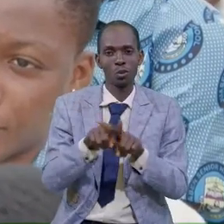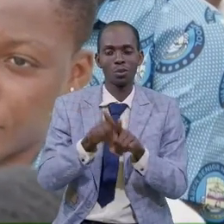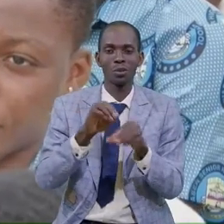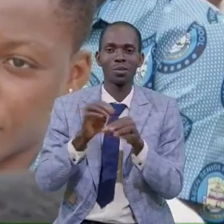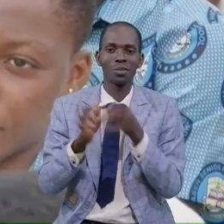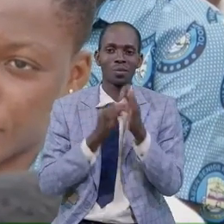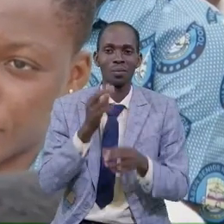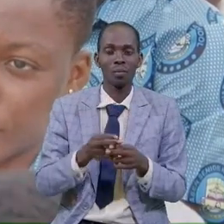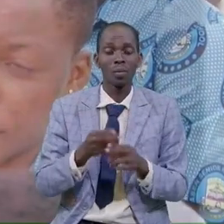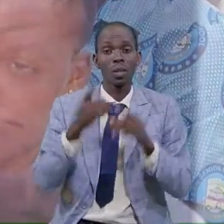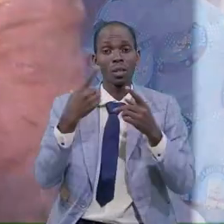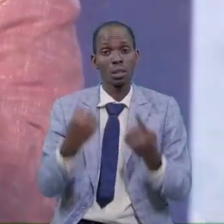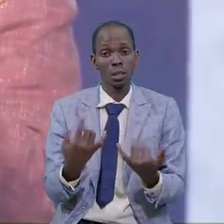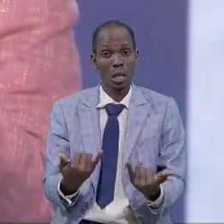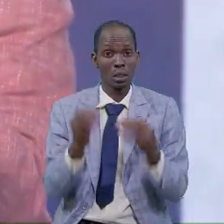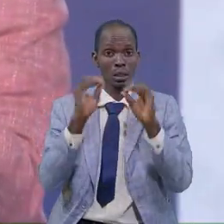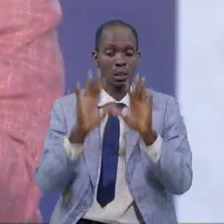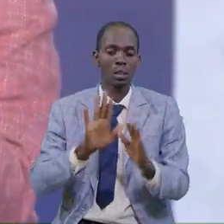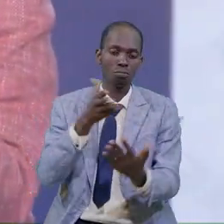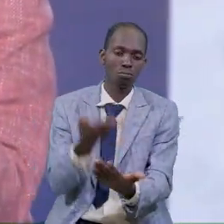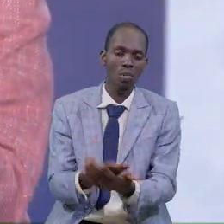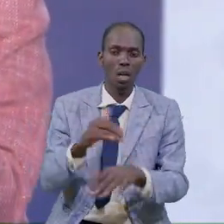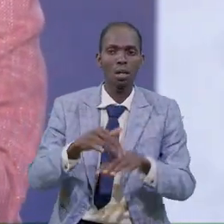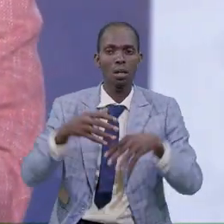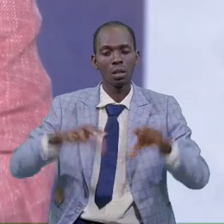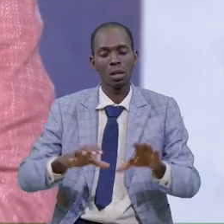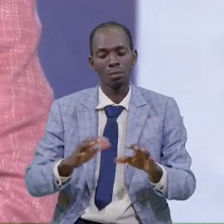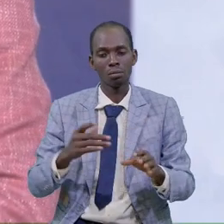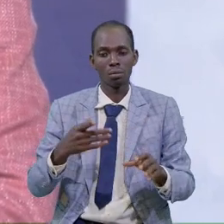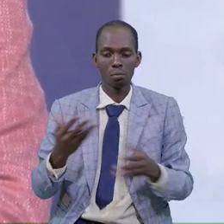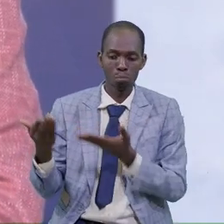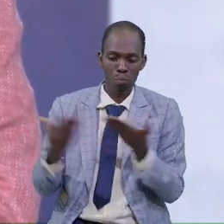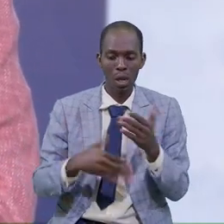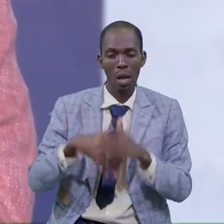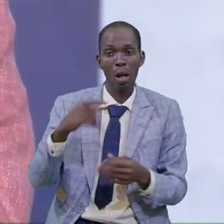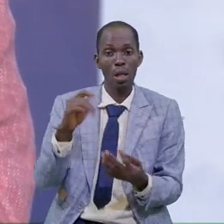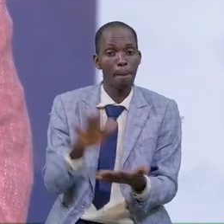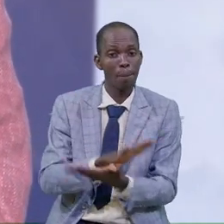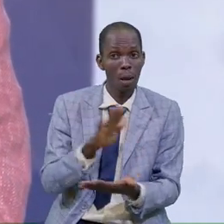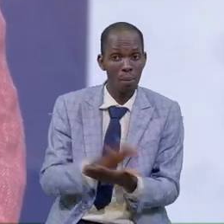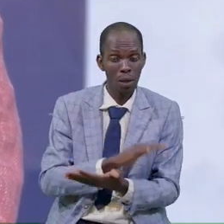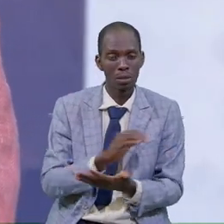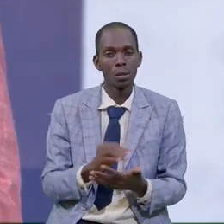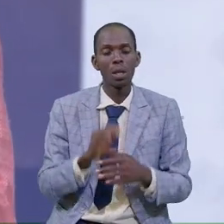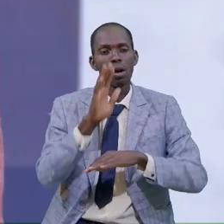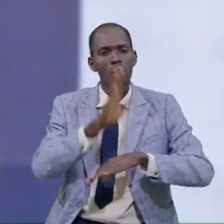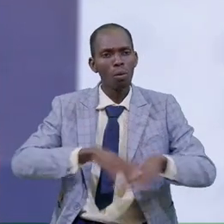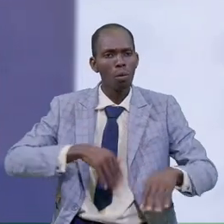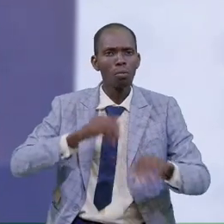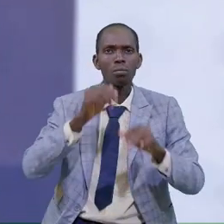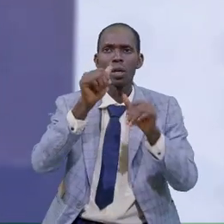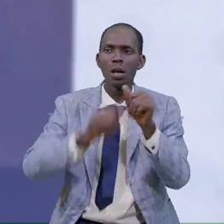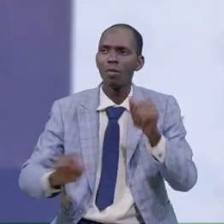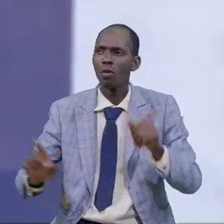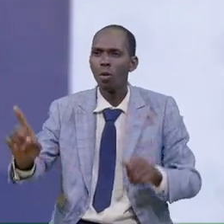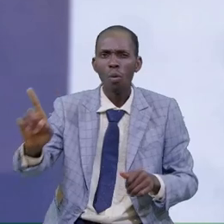Alors il est venu en classe. Et il a sorti les feuilles. Il a appelé tout le monde. Et il n'a